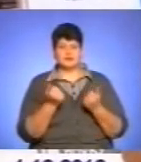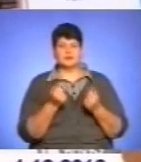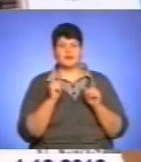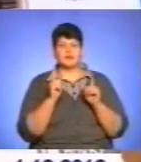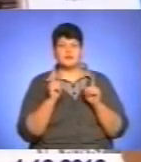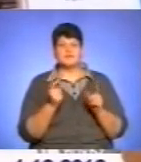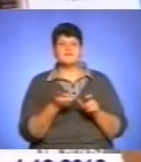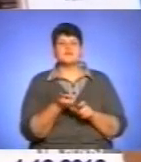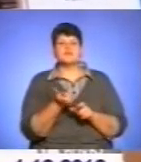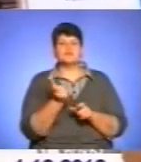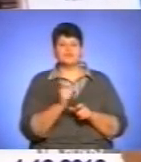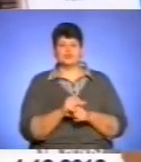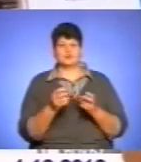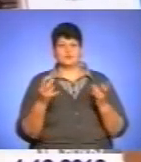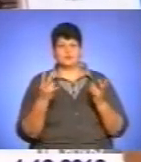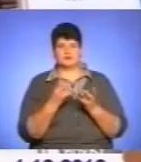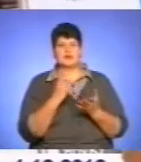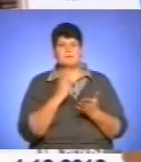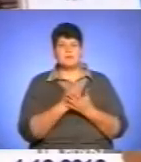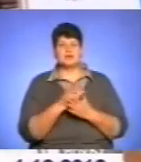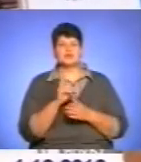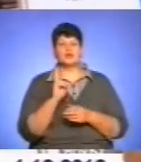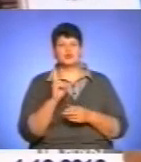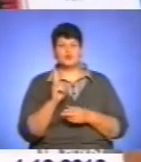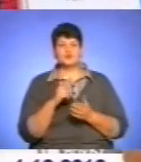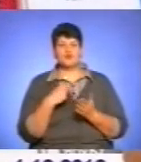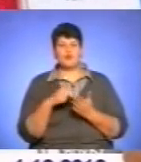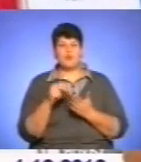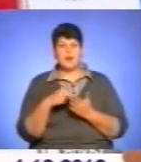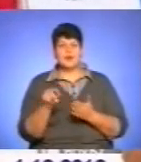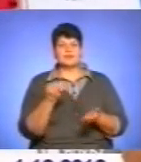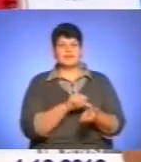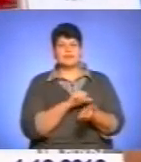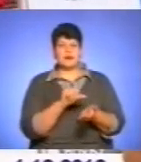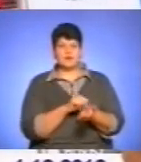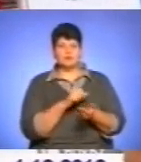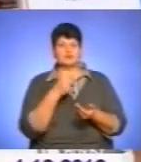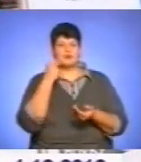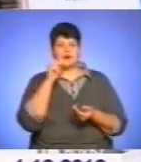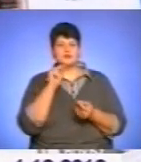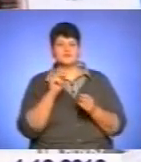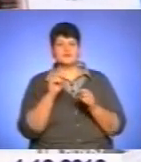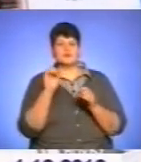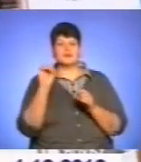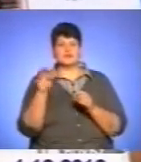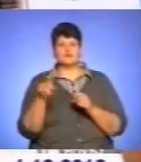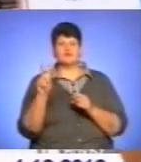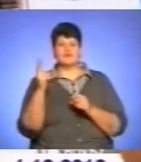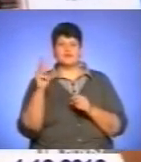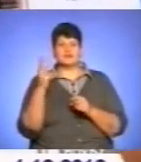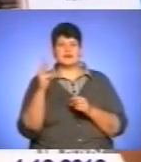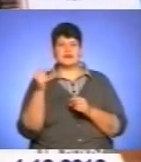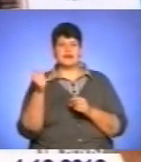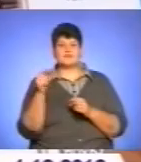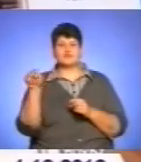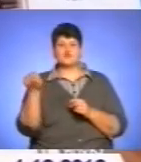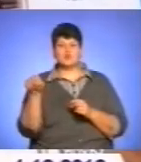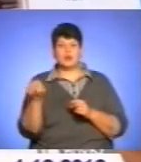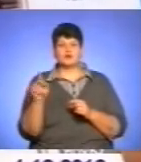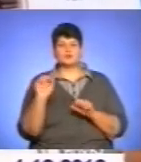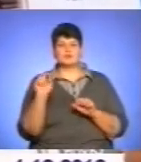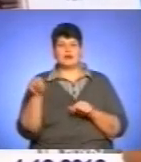Навіть дуже. Як має хтось, особливо молодий, купляти наркотики, то краще він би кинув 2-3 гривні сюди, для того, щоб